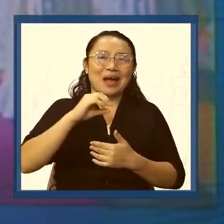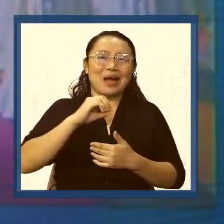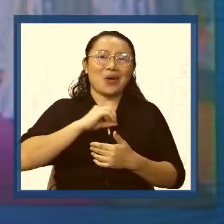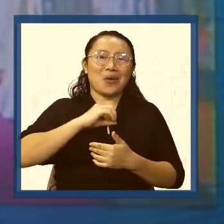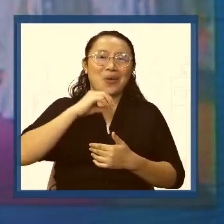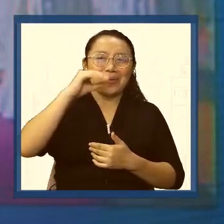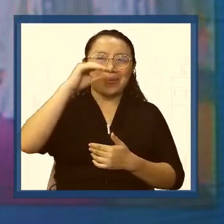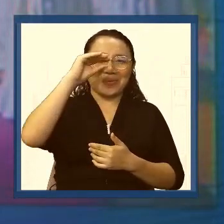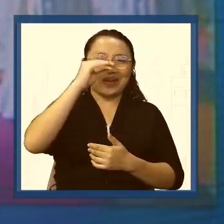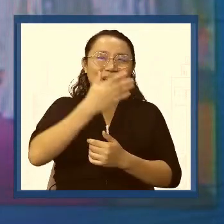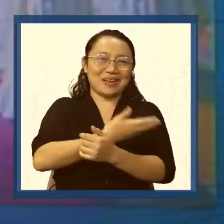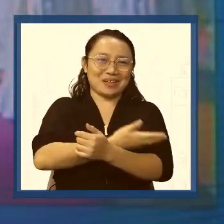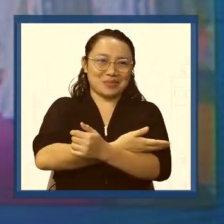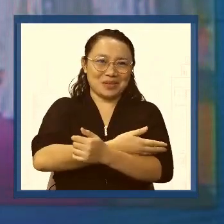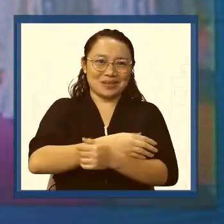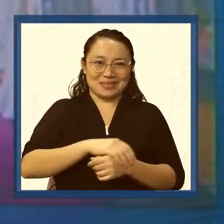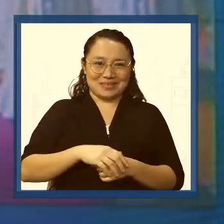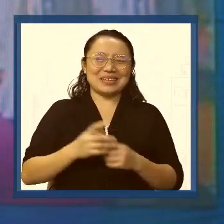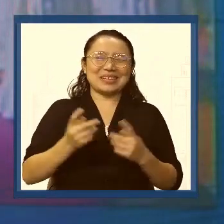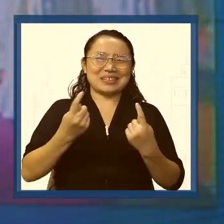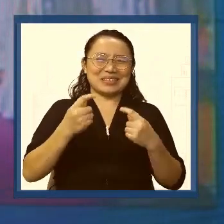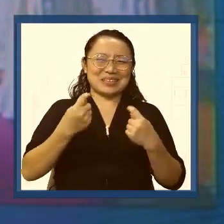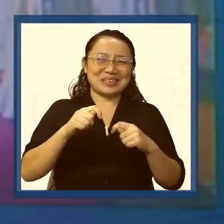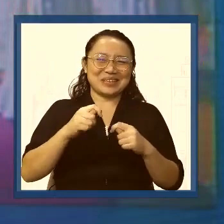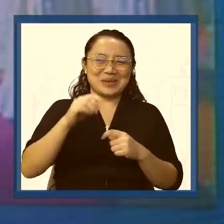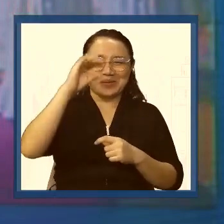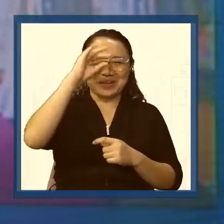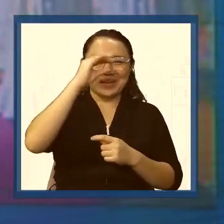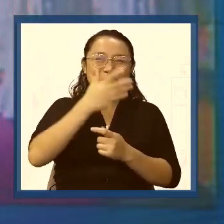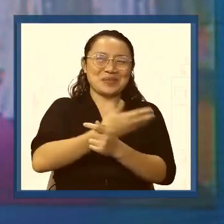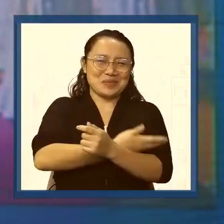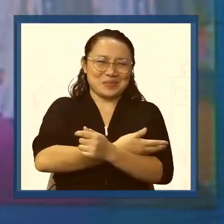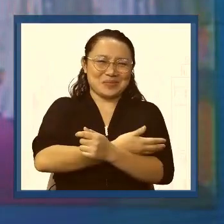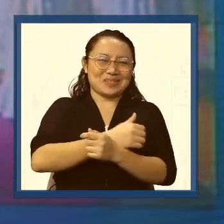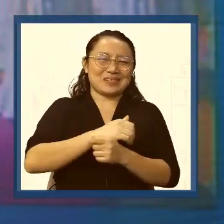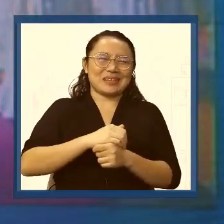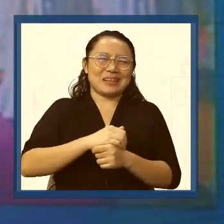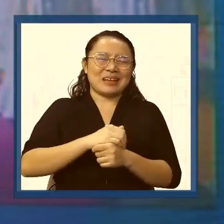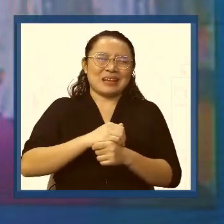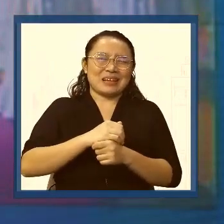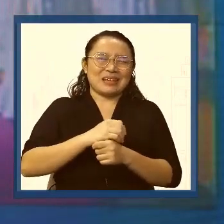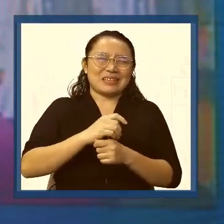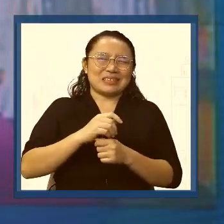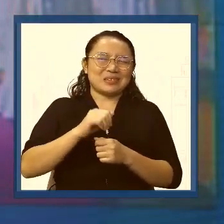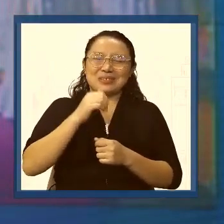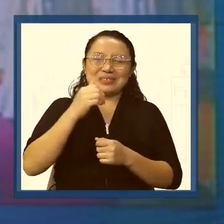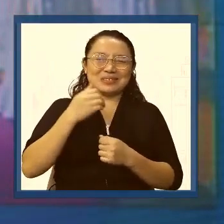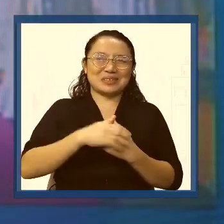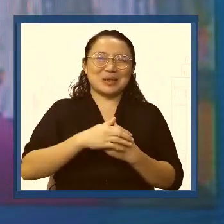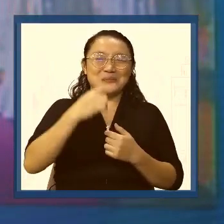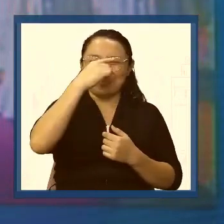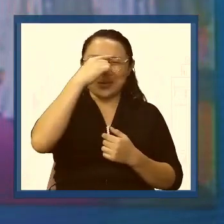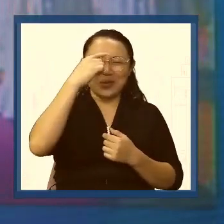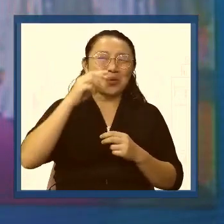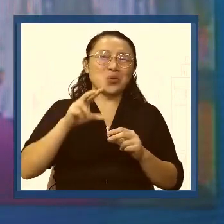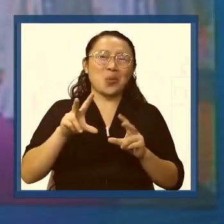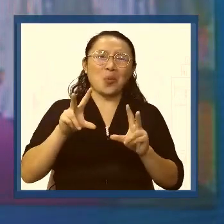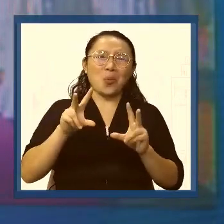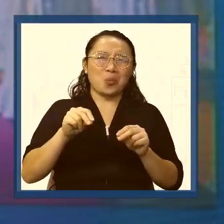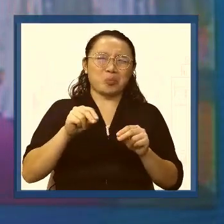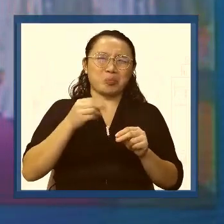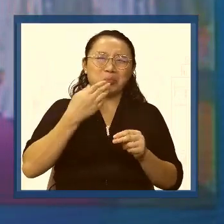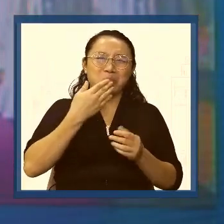lang yung ginhawa ni mga bana nga di po makauna. Nalipay ang asawa nga namatay ang iyang bana kay wa sila'y maayong